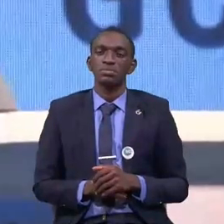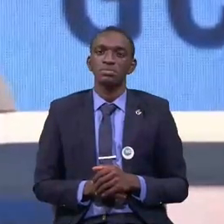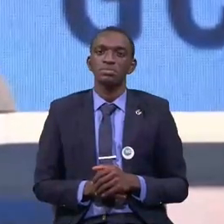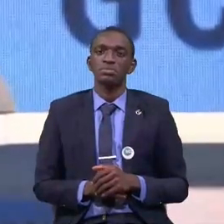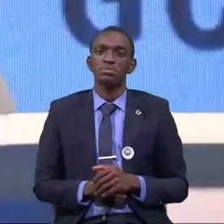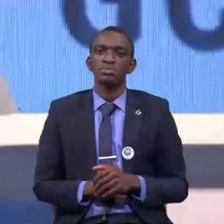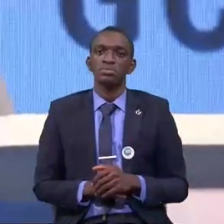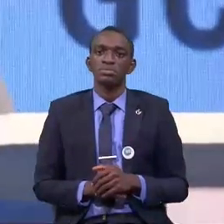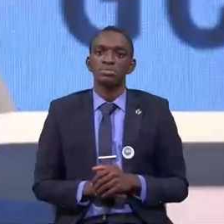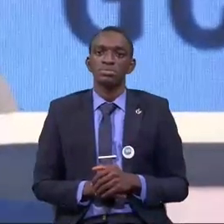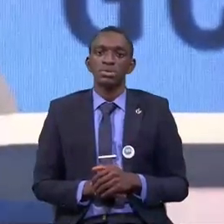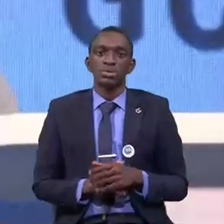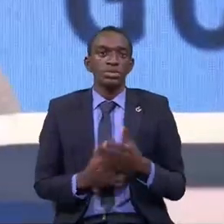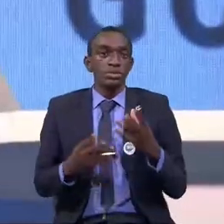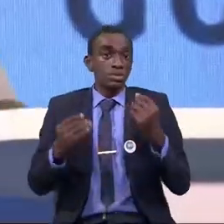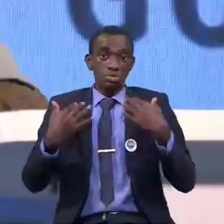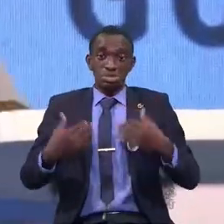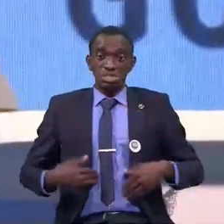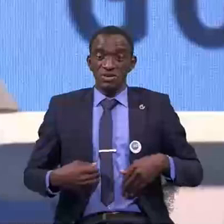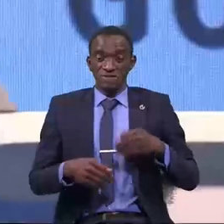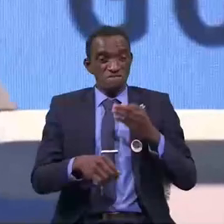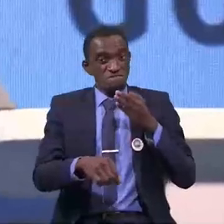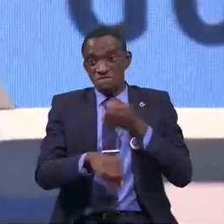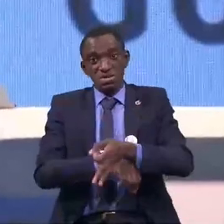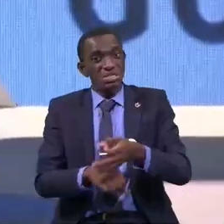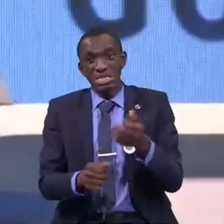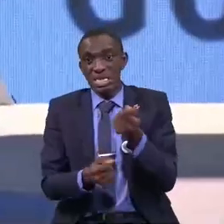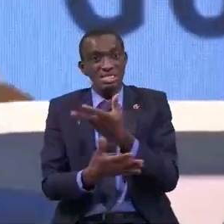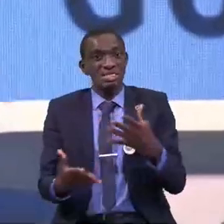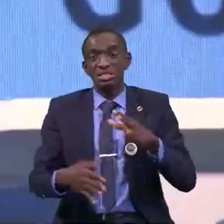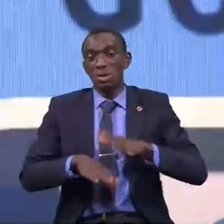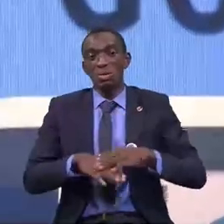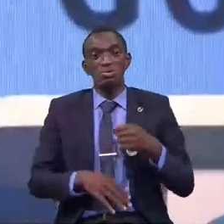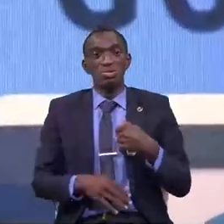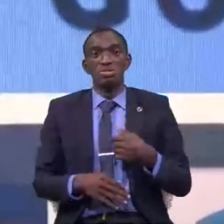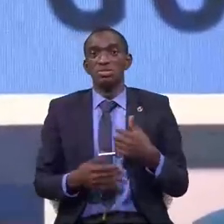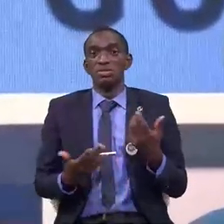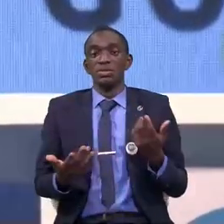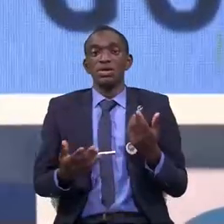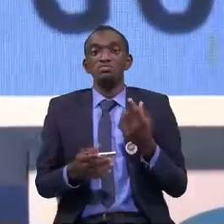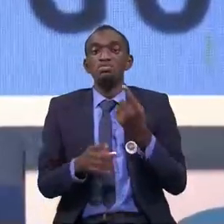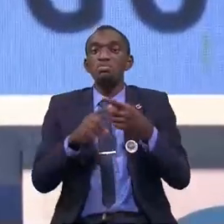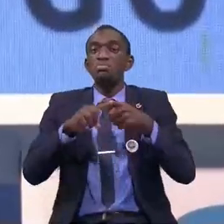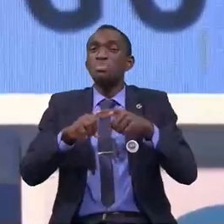matin, je chantais à midi, je chantais le noir, et même dans la nuit. Personne n'a mis aucune pression sur moi.